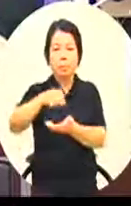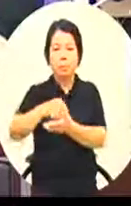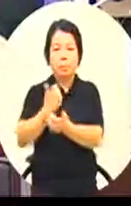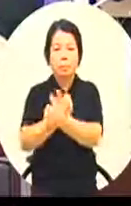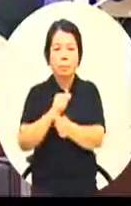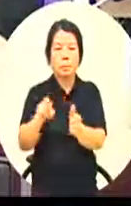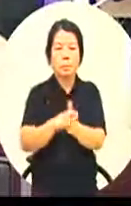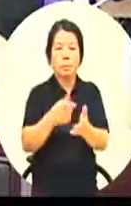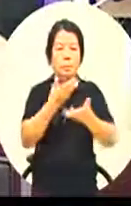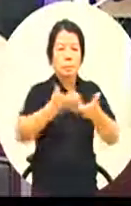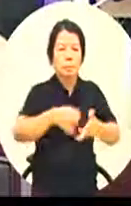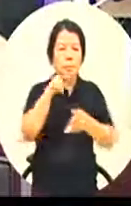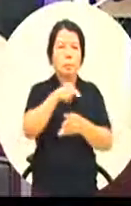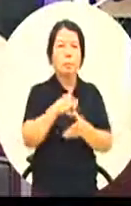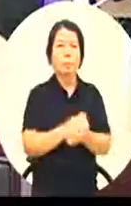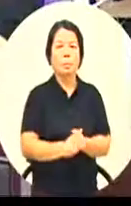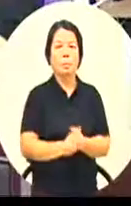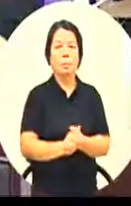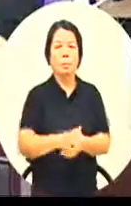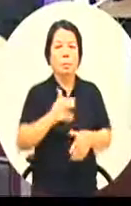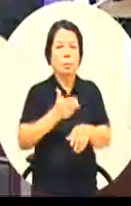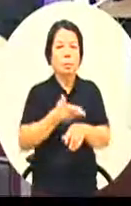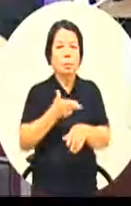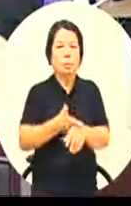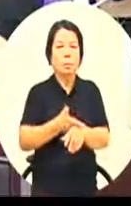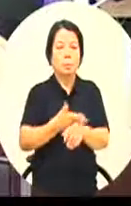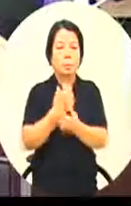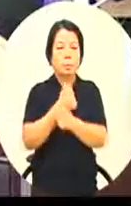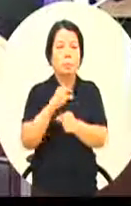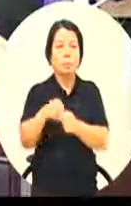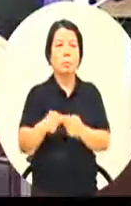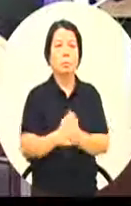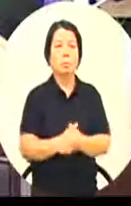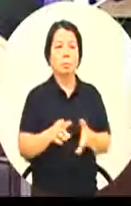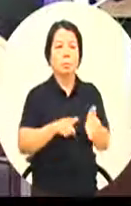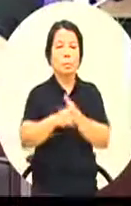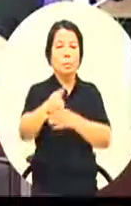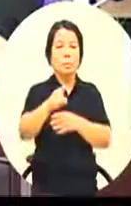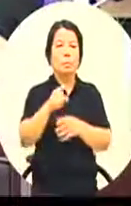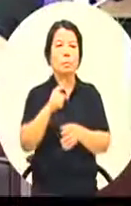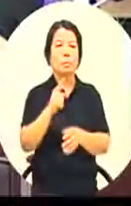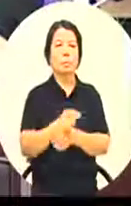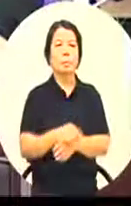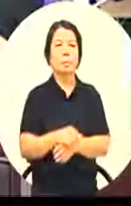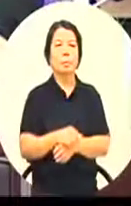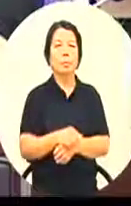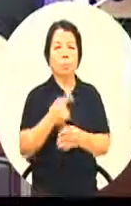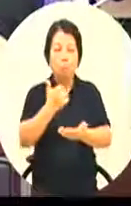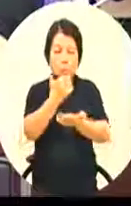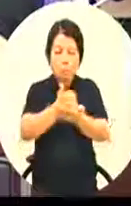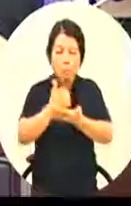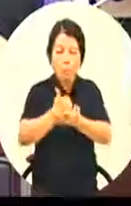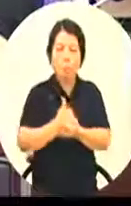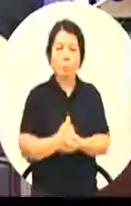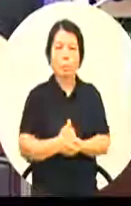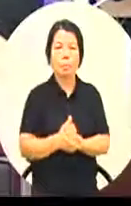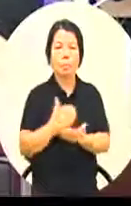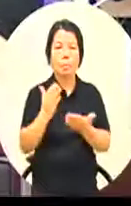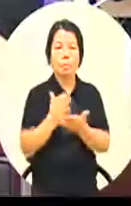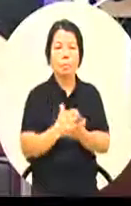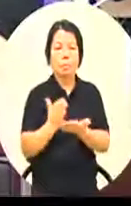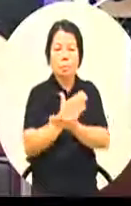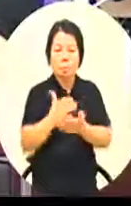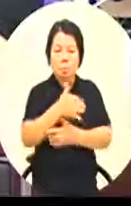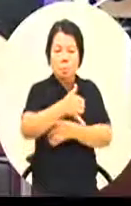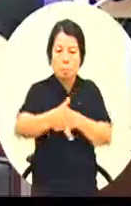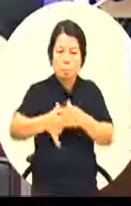比较重视的是数科方面，所以就是专场方面。那我们在聘请这些人员之